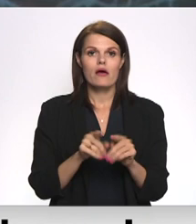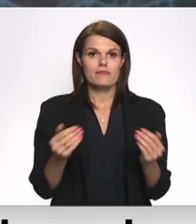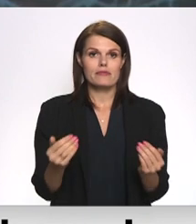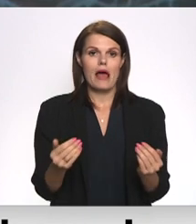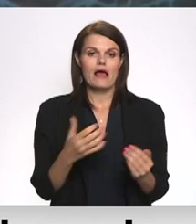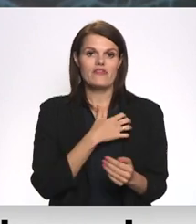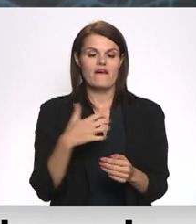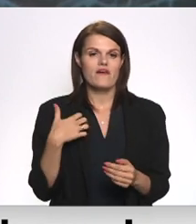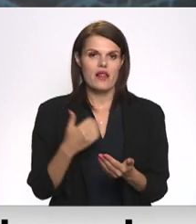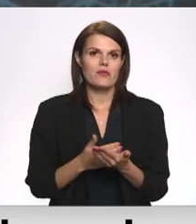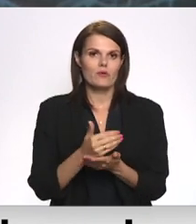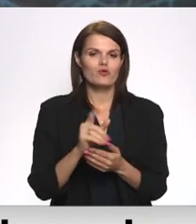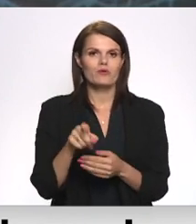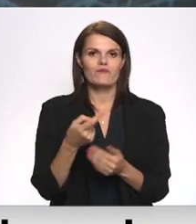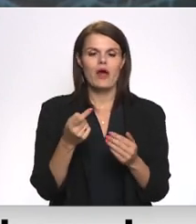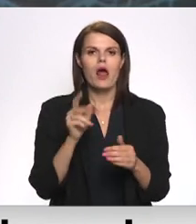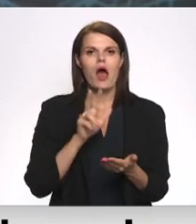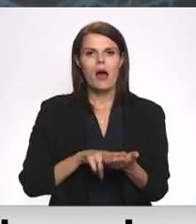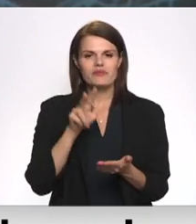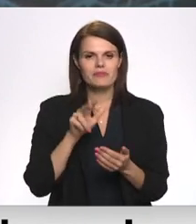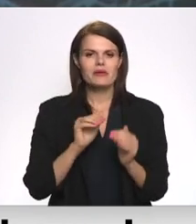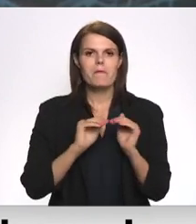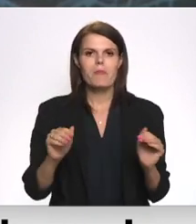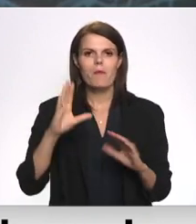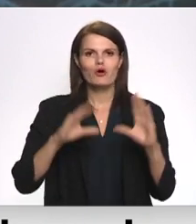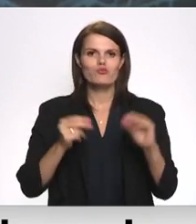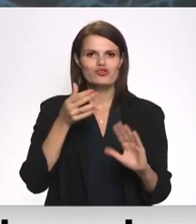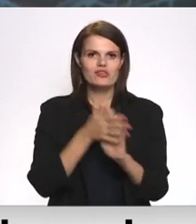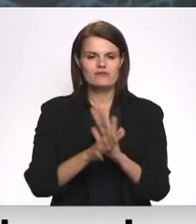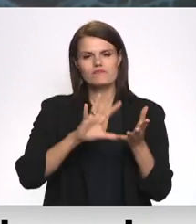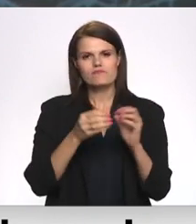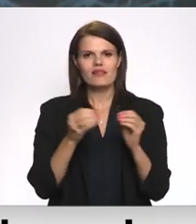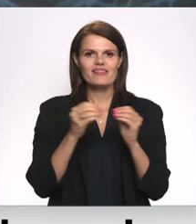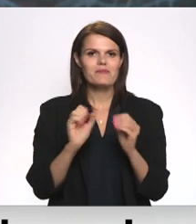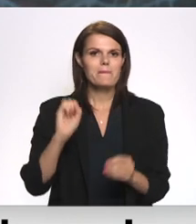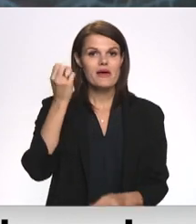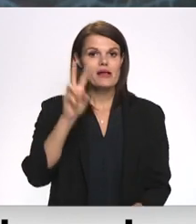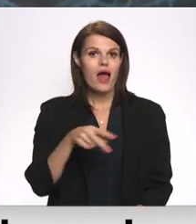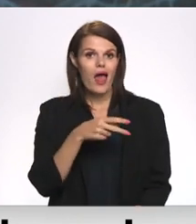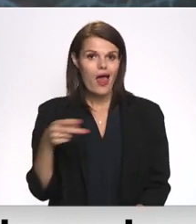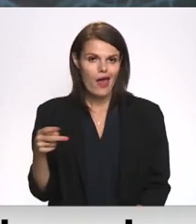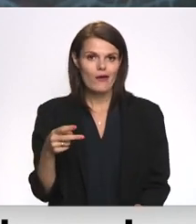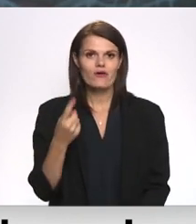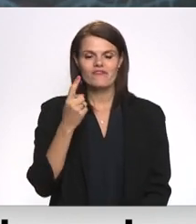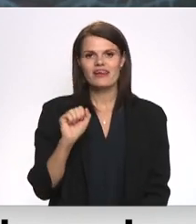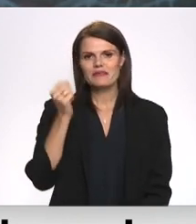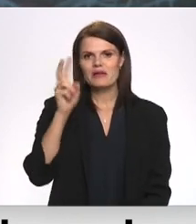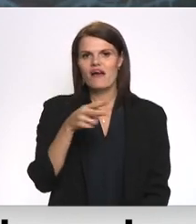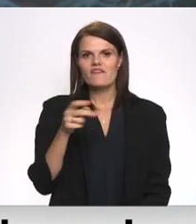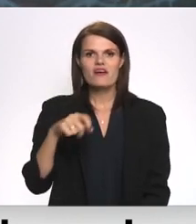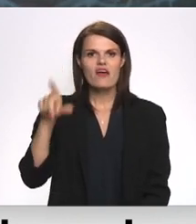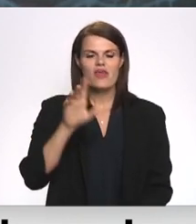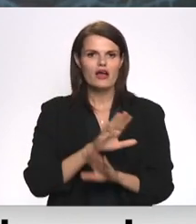tagadējā valdība, kas šodien atbalstīja pamatbudžeta izdevumus gandrīz 10 miljārdu eiro apmērā. Tas ir par aptuveni miljārdu vairāk nekā